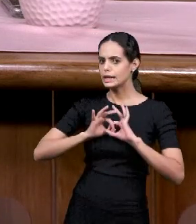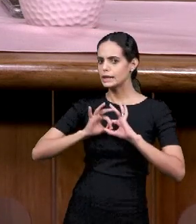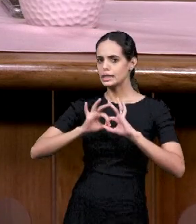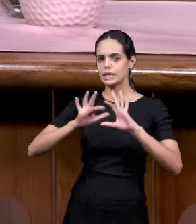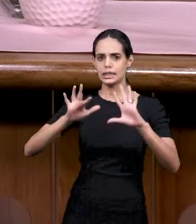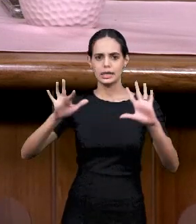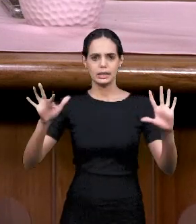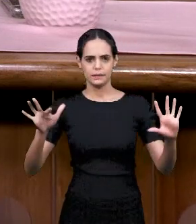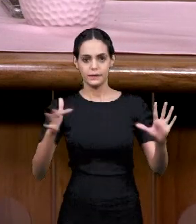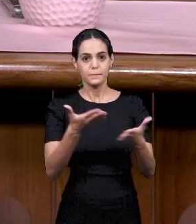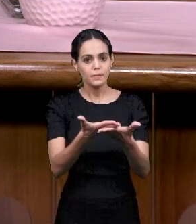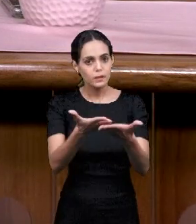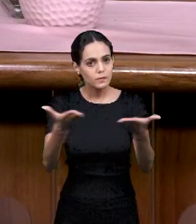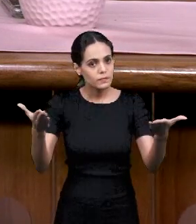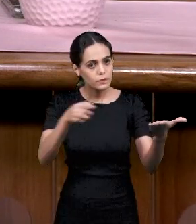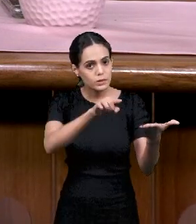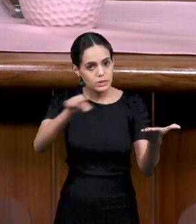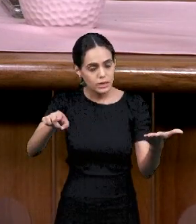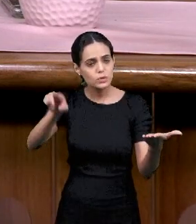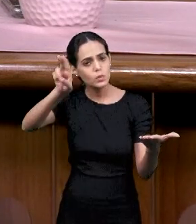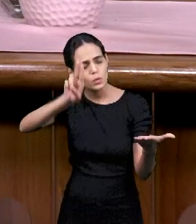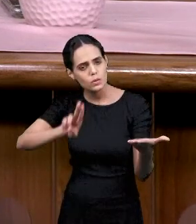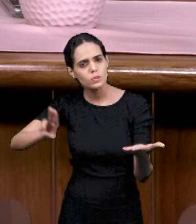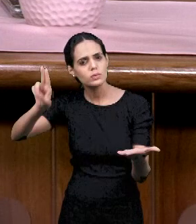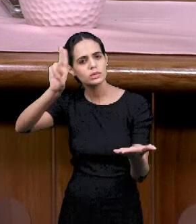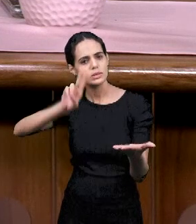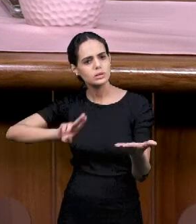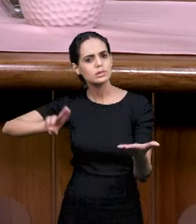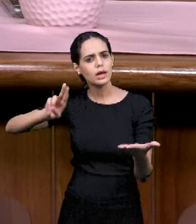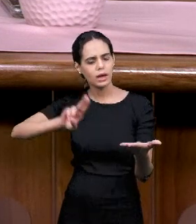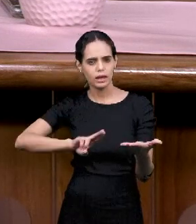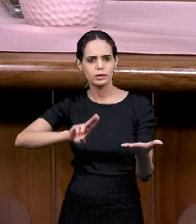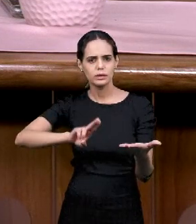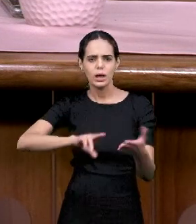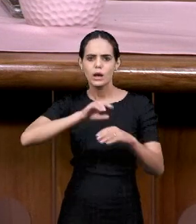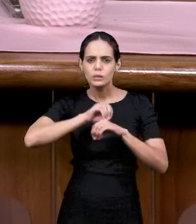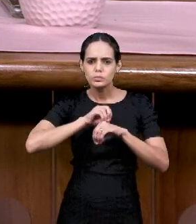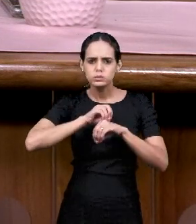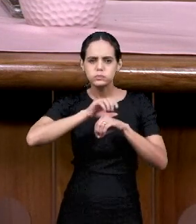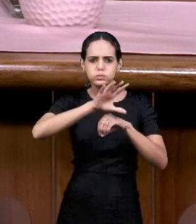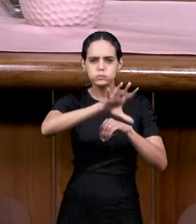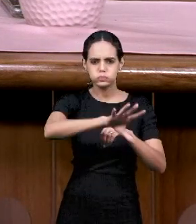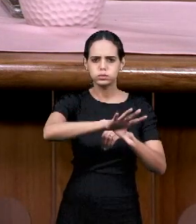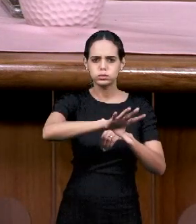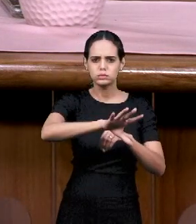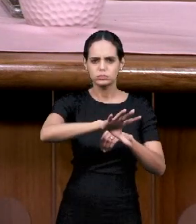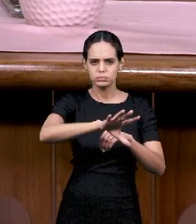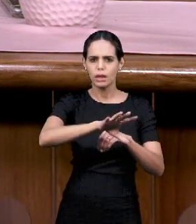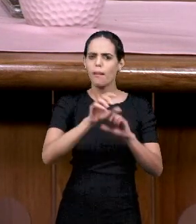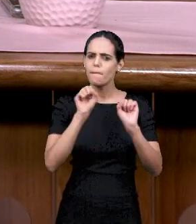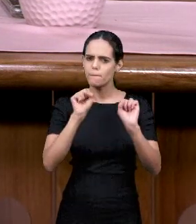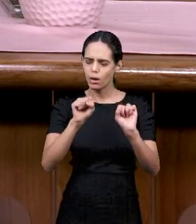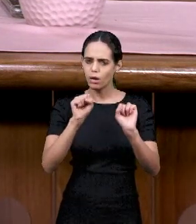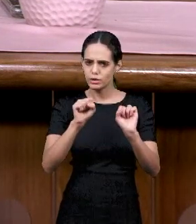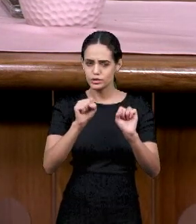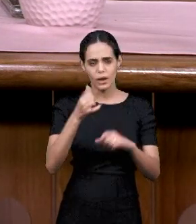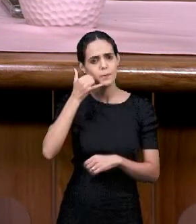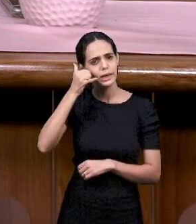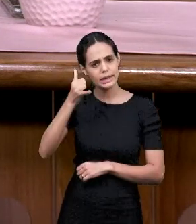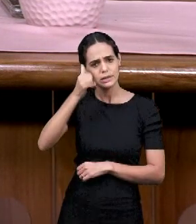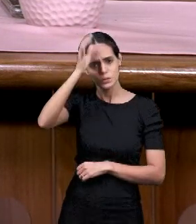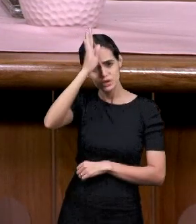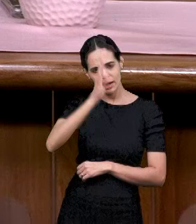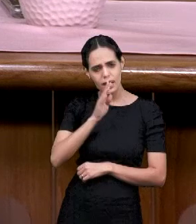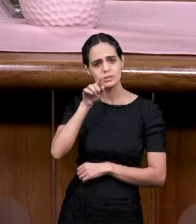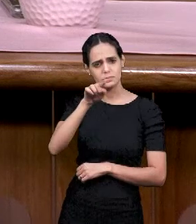qui est à disposition des frères et transmitir sœurs para outras pour pessoas, donner aux direcionar a visiteurs, nossa ligação donner gratuita. Se você tem aux necessidade